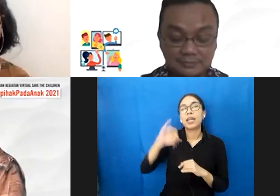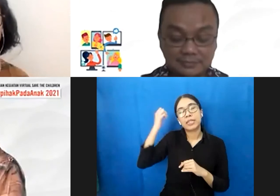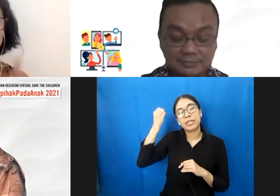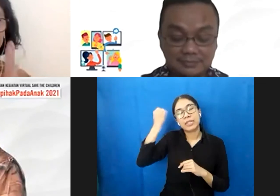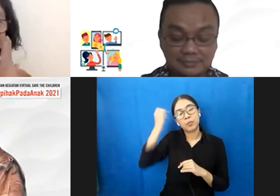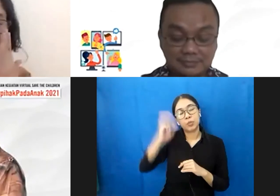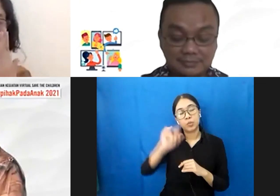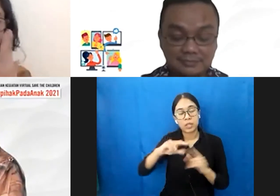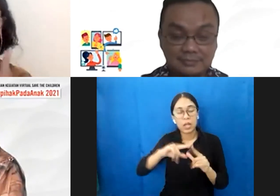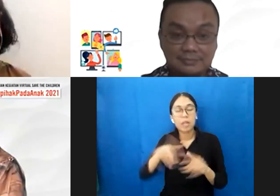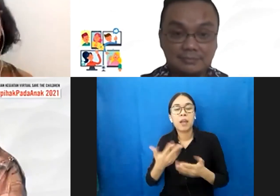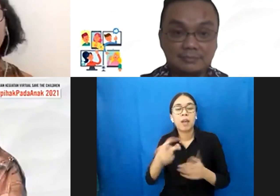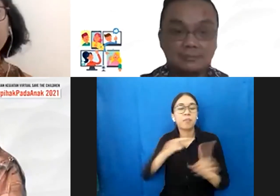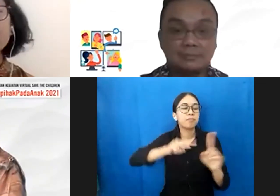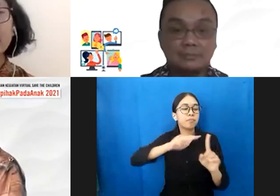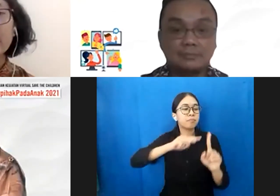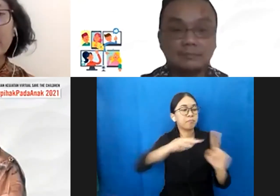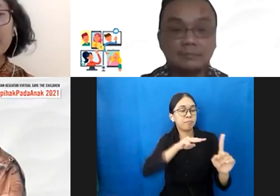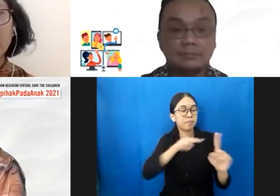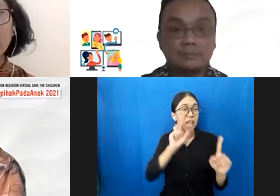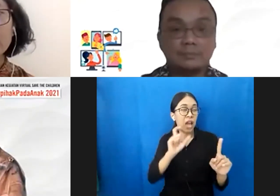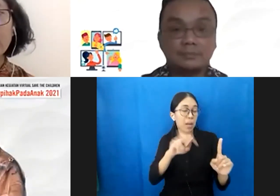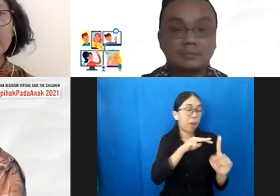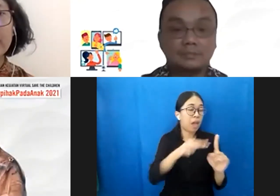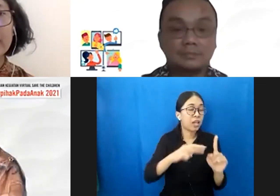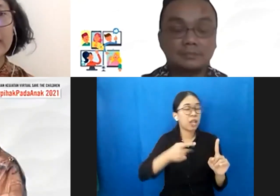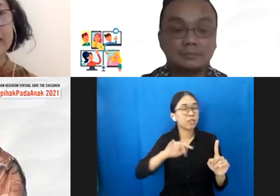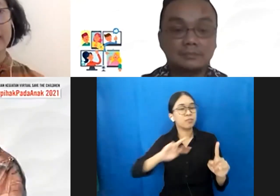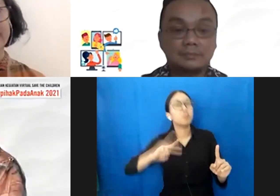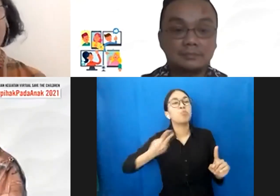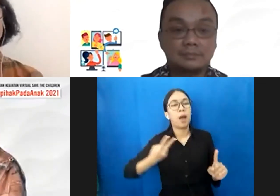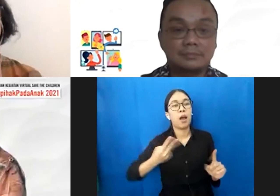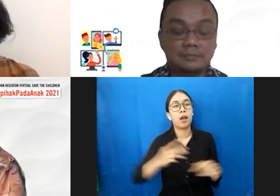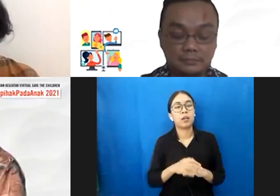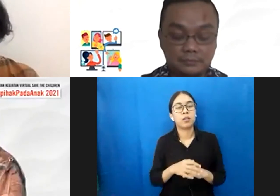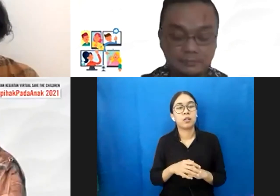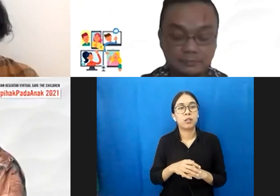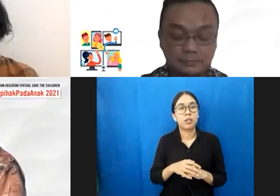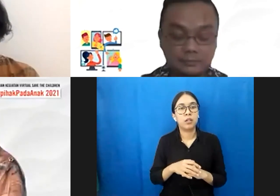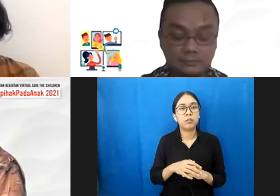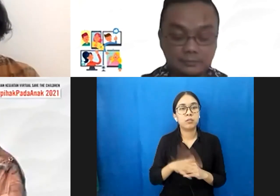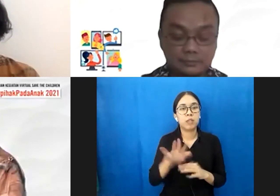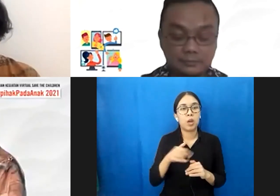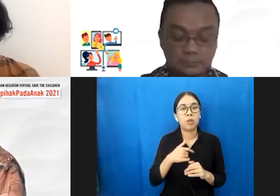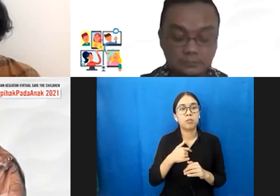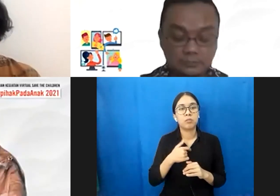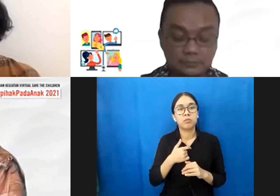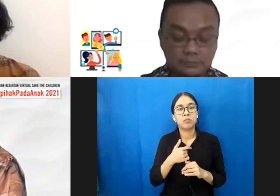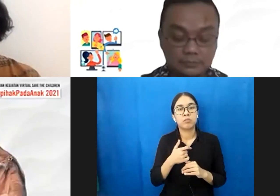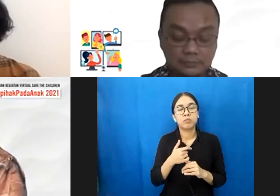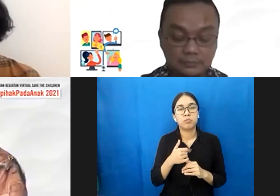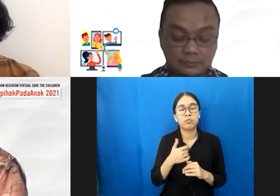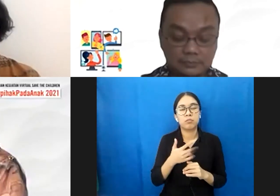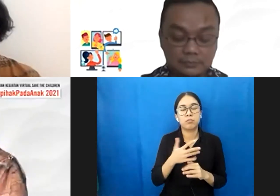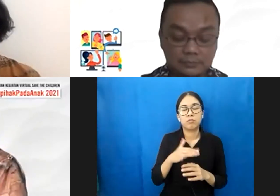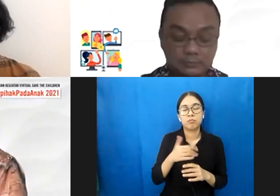cara pandang kita sedikit. Karena sebenarnya ketika kita melakukan self-care, kita tidak meninggalkan anak kita ya. Itu tadi memang